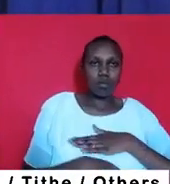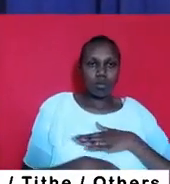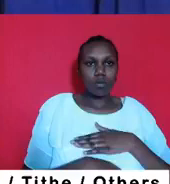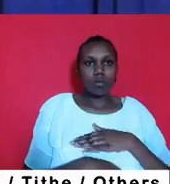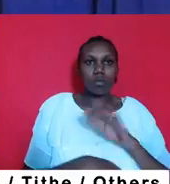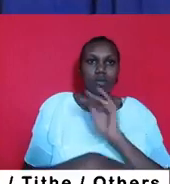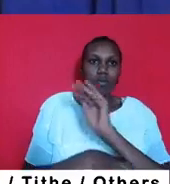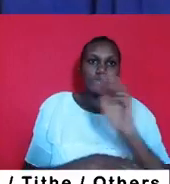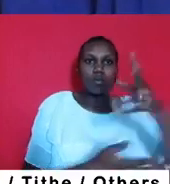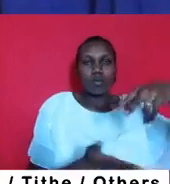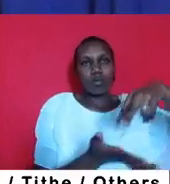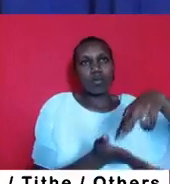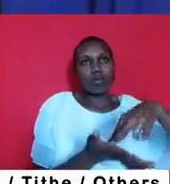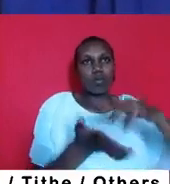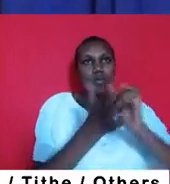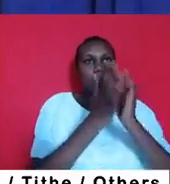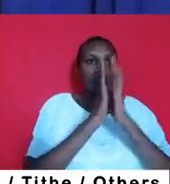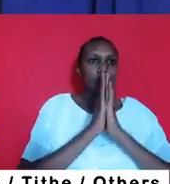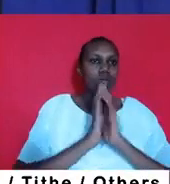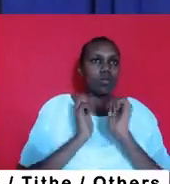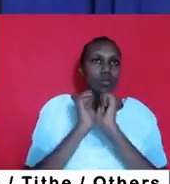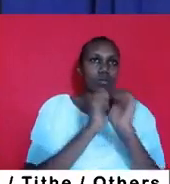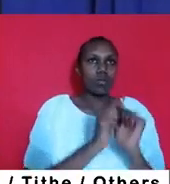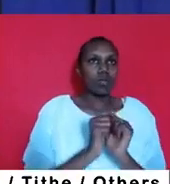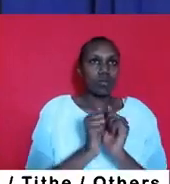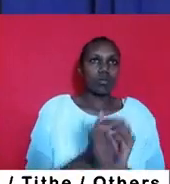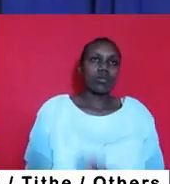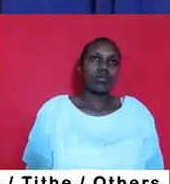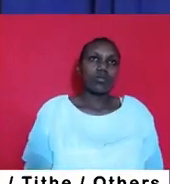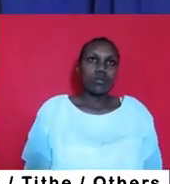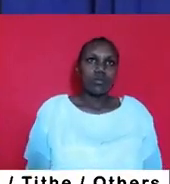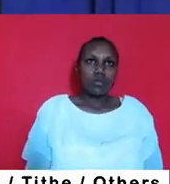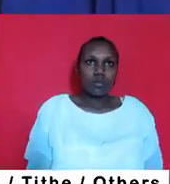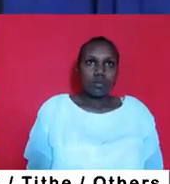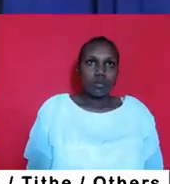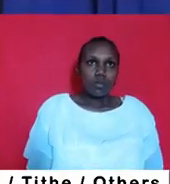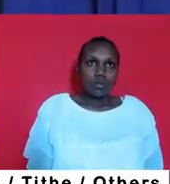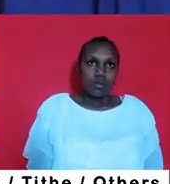tafadhali muweze kusimama ili tuweze kuomba pamoja.